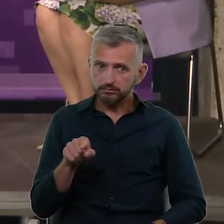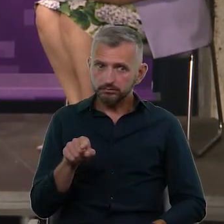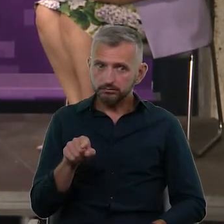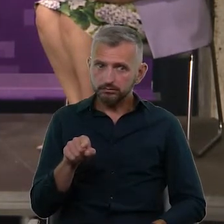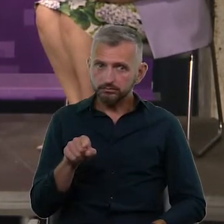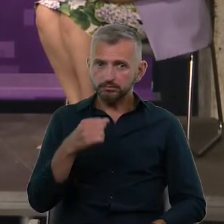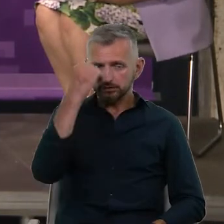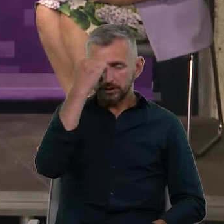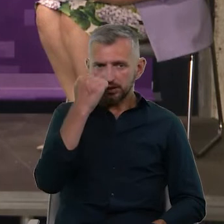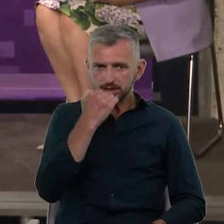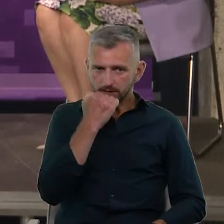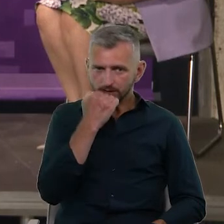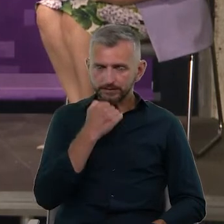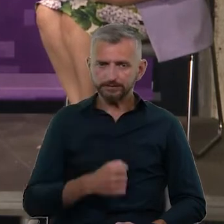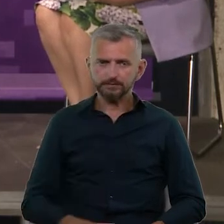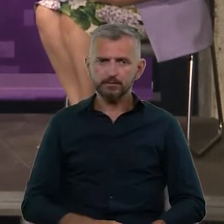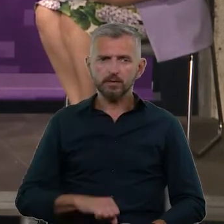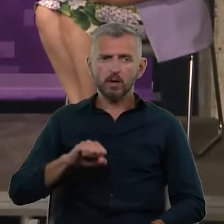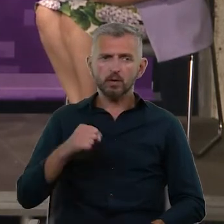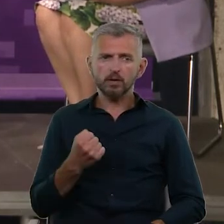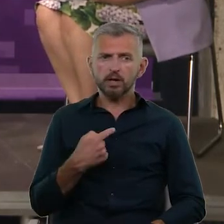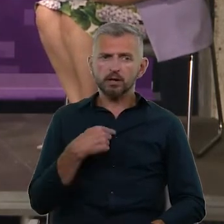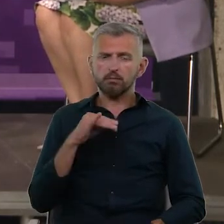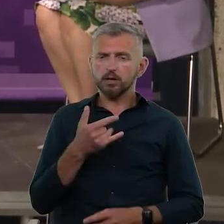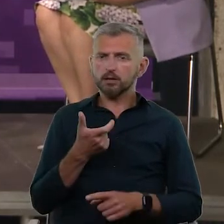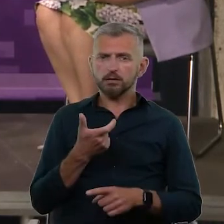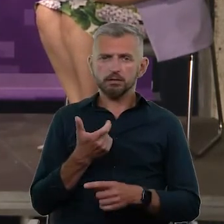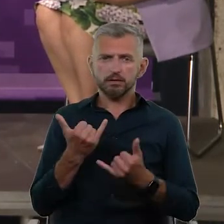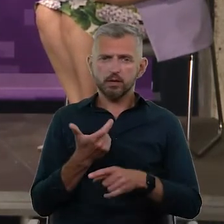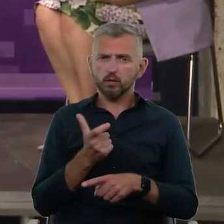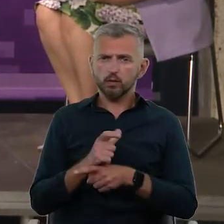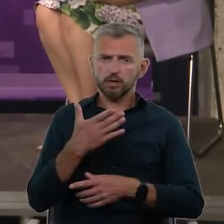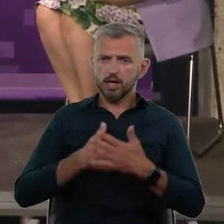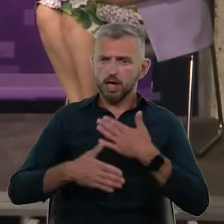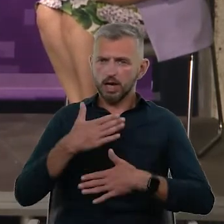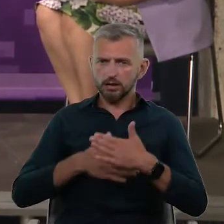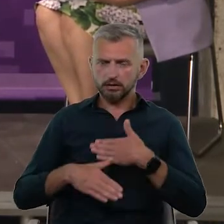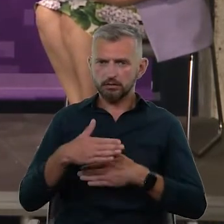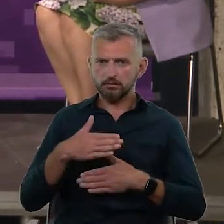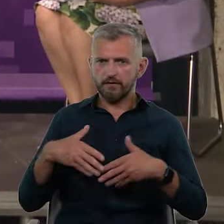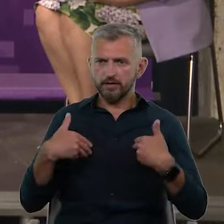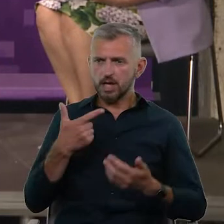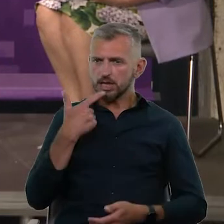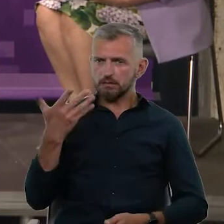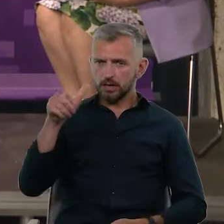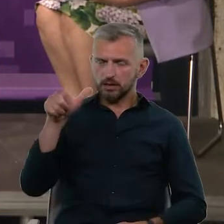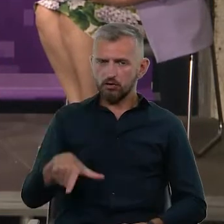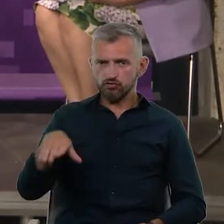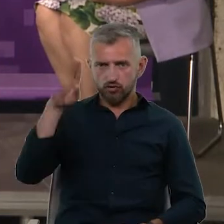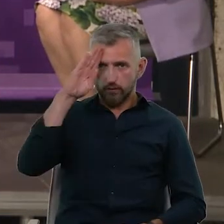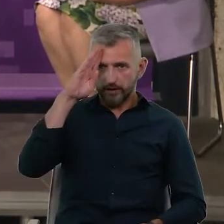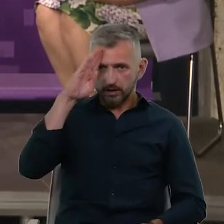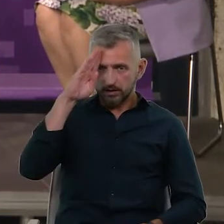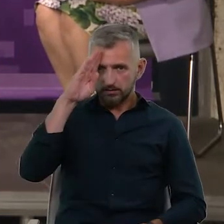Да, дякую. Друзі, я би зараз дуже рада вітати спікера чоловіка